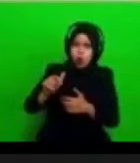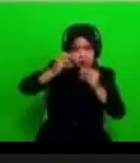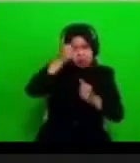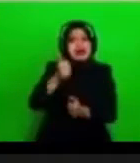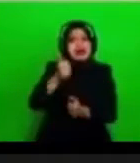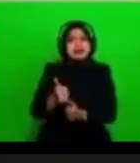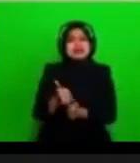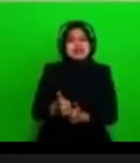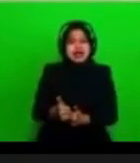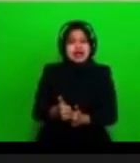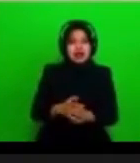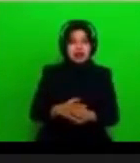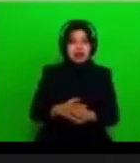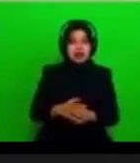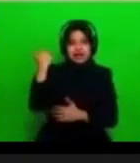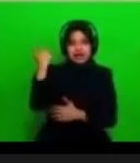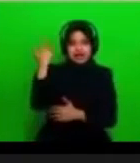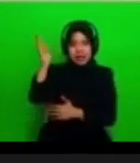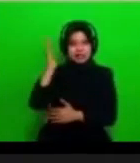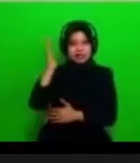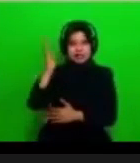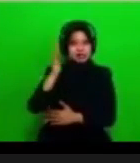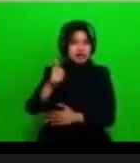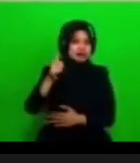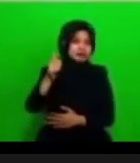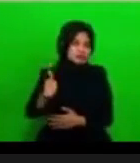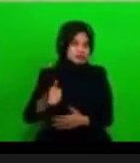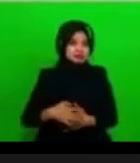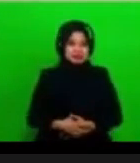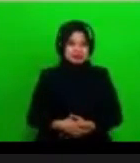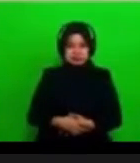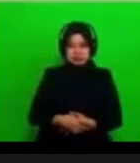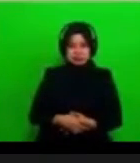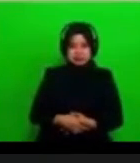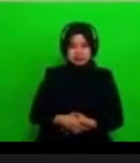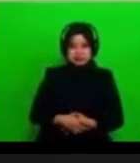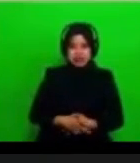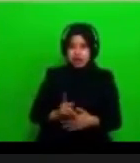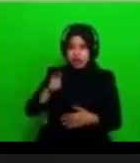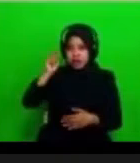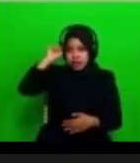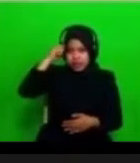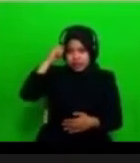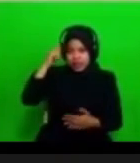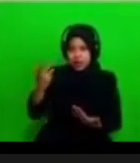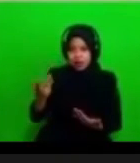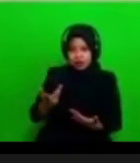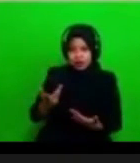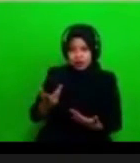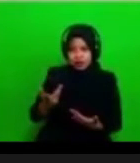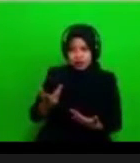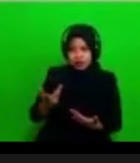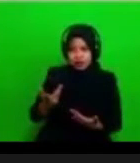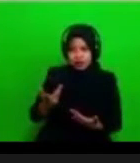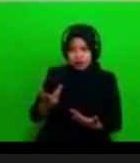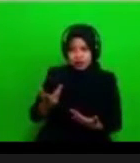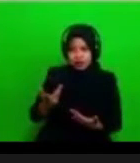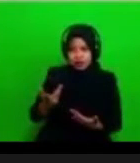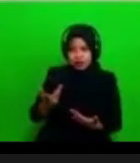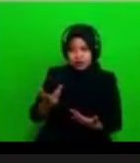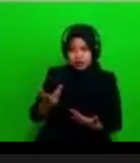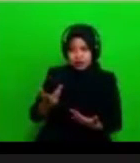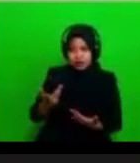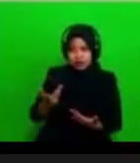itu jadi arti dari narasumber kita. Yang sudah. Maka kami ingatkan kembali. Betul. Bro,